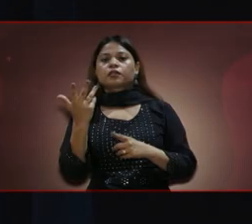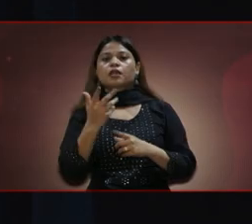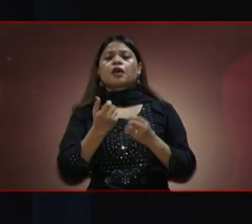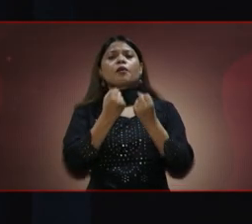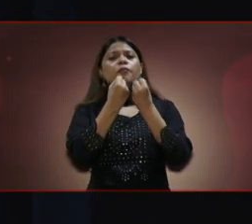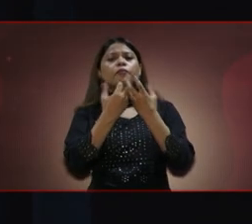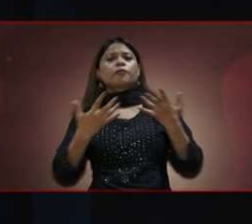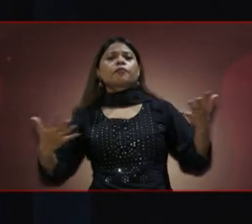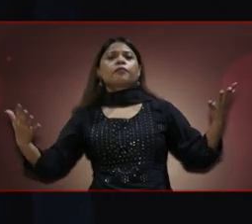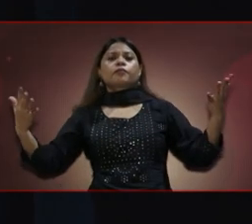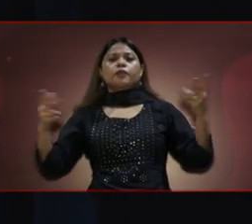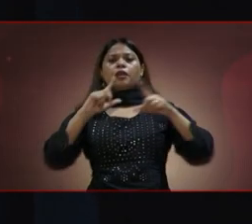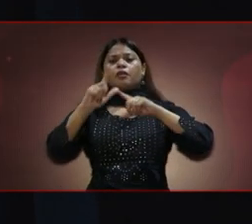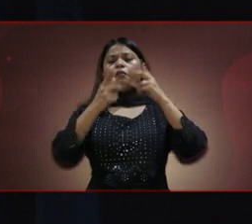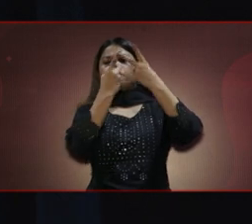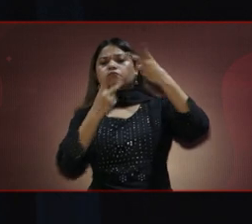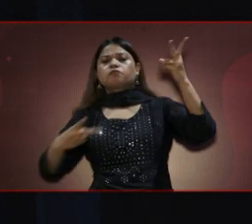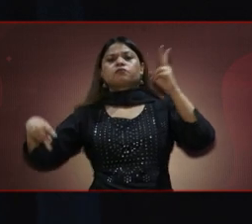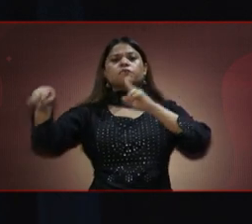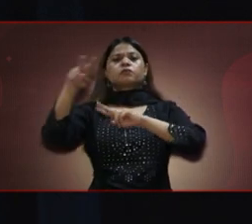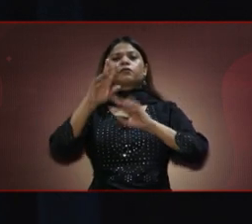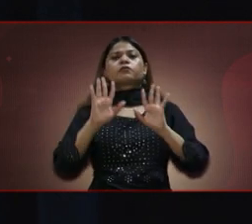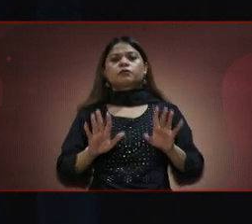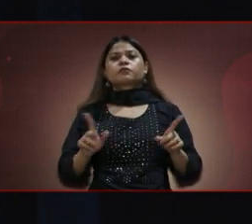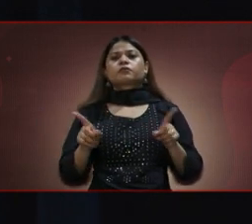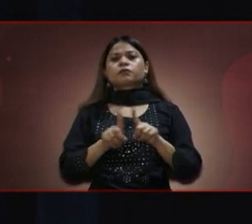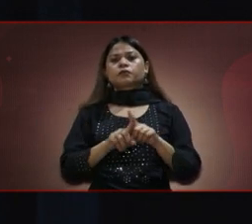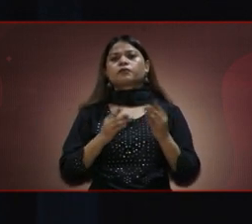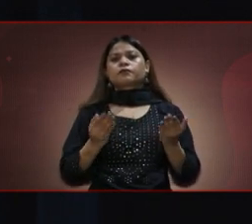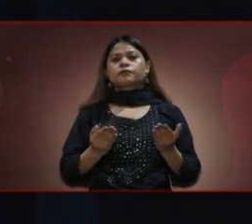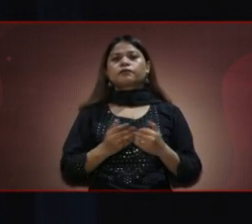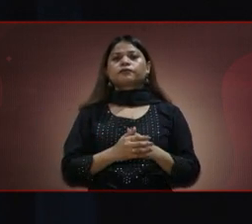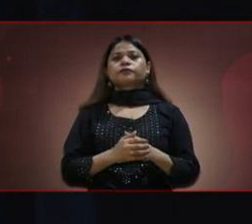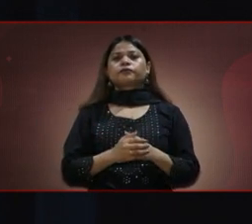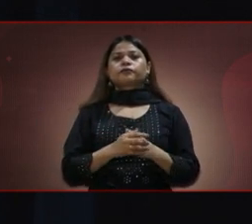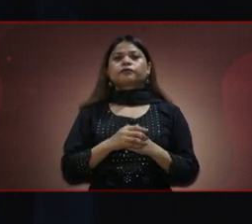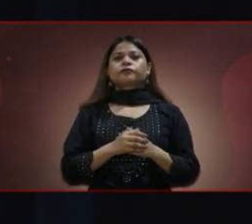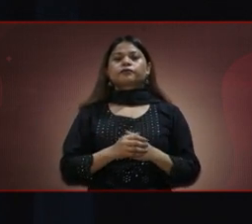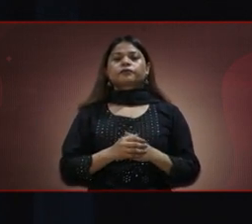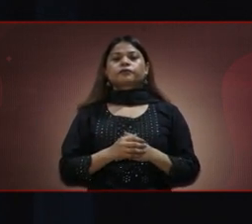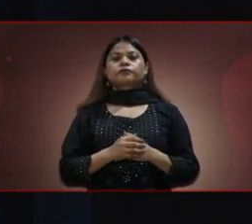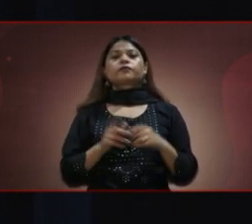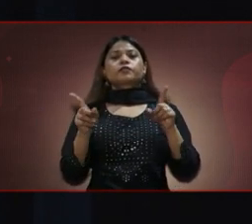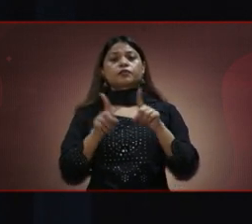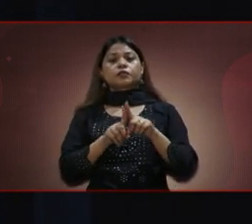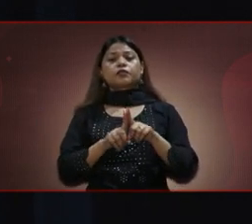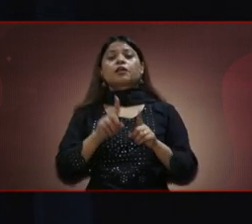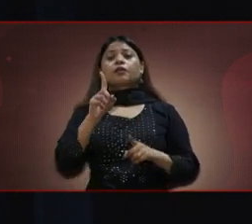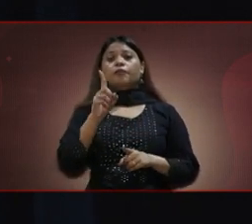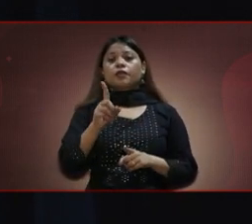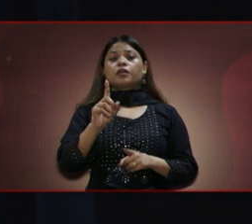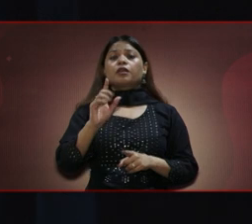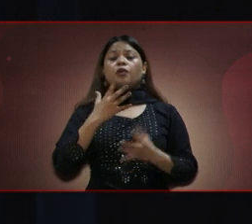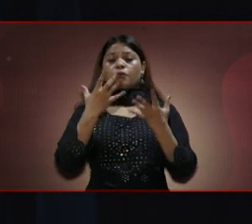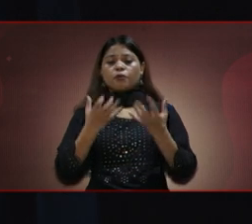अनेक है। मैं इसकी नंबर नहीं कहता हूँ, नंबर कहने से जो छूटते हैं वो फिर नाराज होते हैं, हमारी नंबर क्यों नहीं गिना। इसलिए कम से कम मैं बह सकता हूँ,